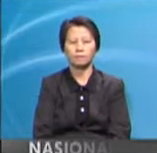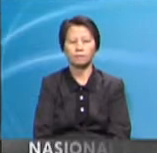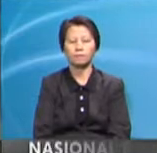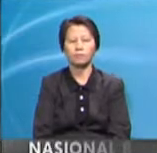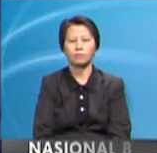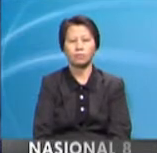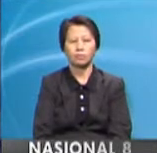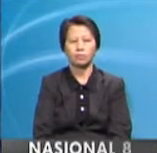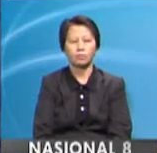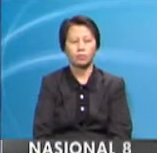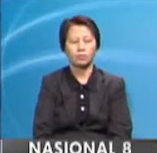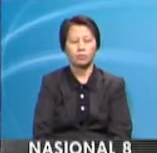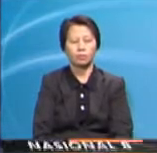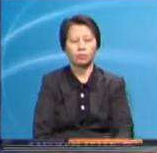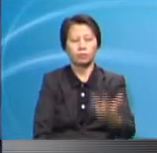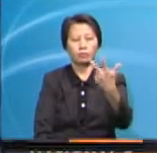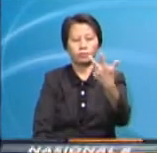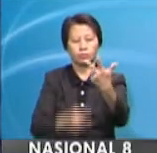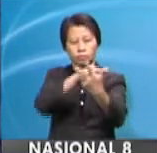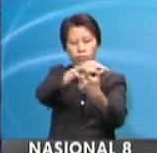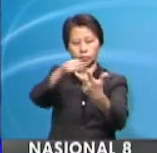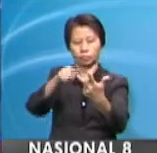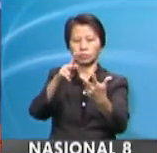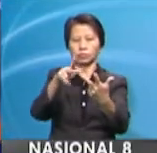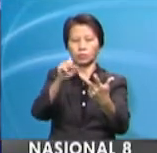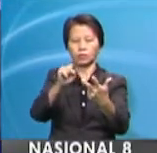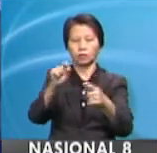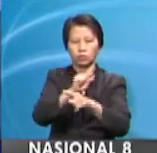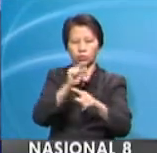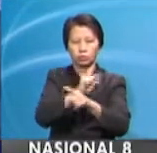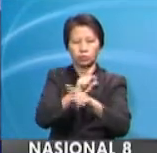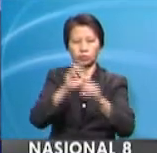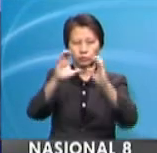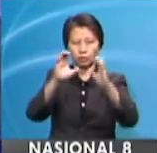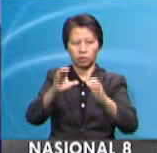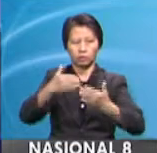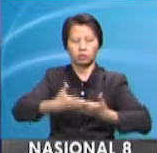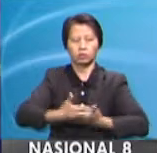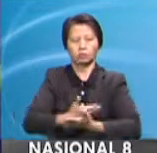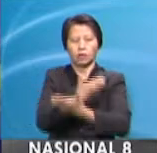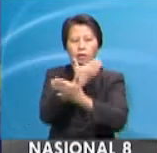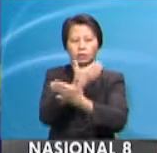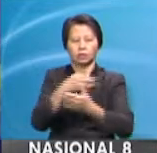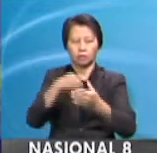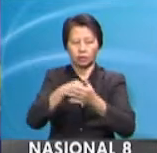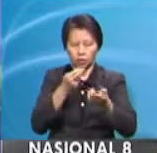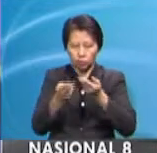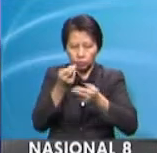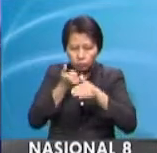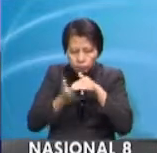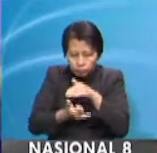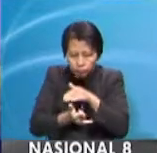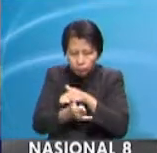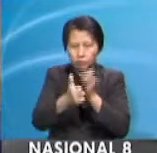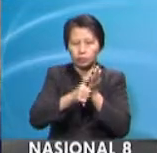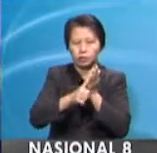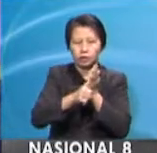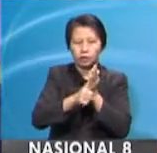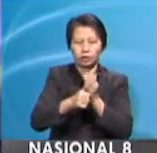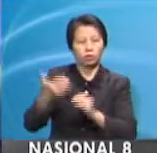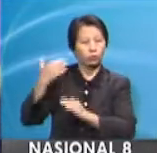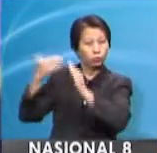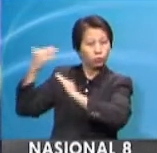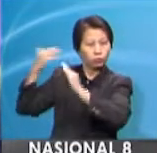minyak ketiga-tiga kes tersebut menggunakan teknik yang yang terbaru dalam usaha penyudupan di mana